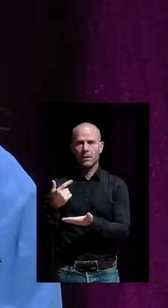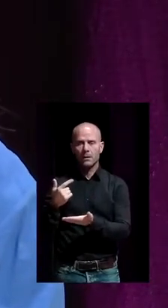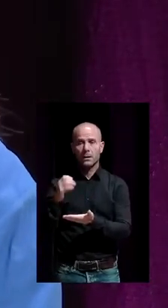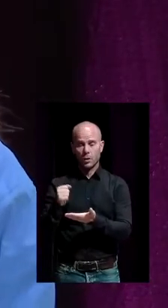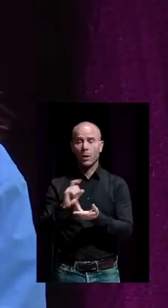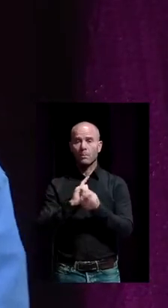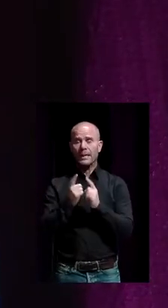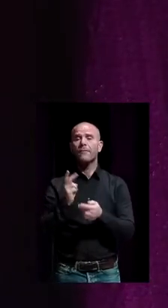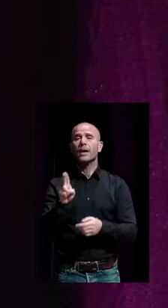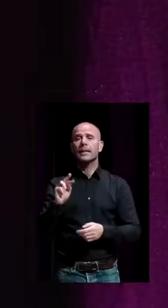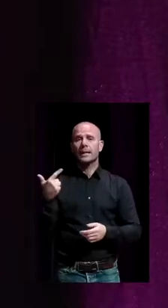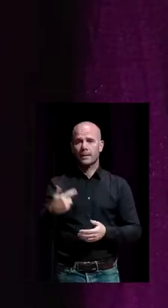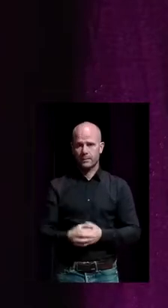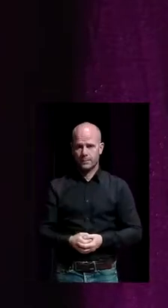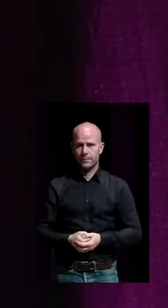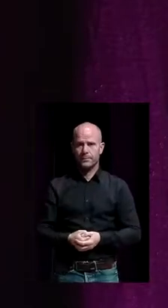realiseras.